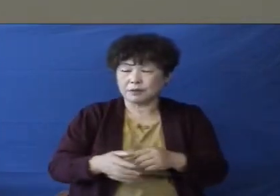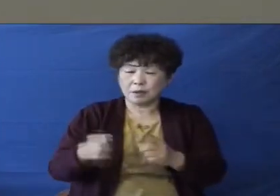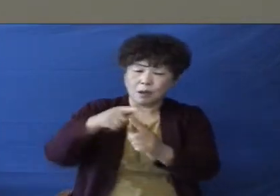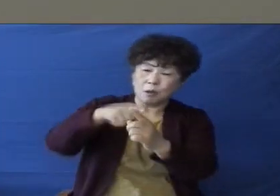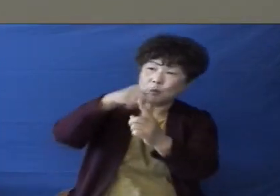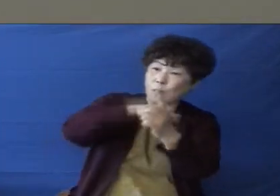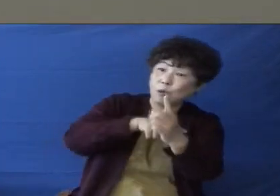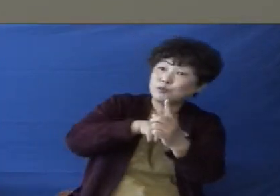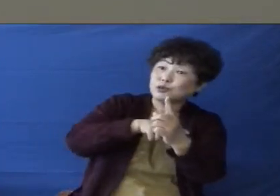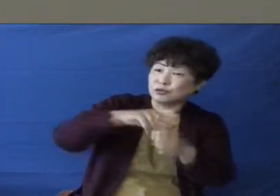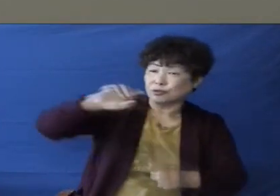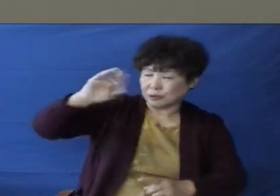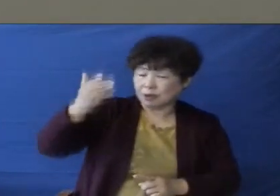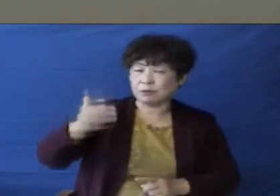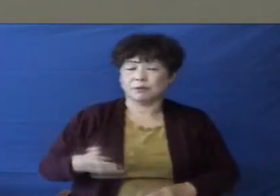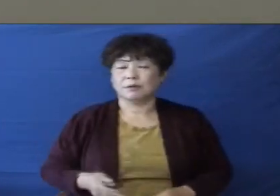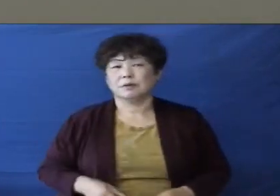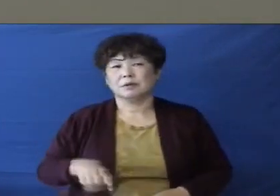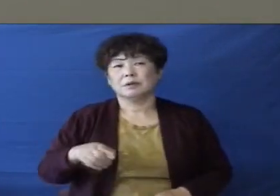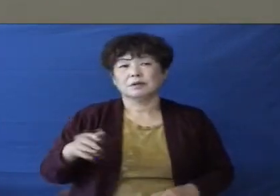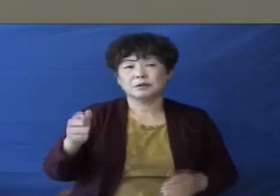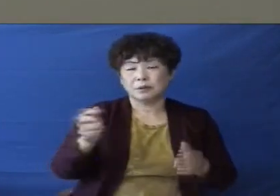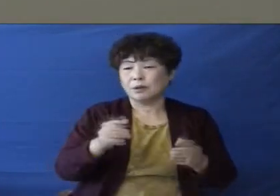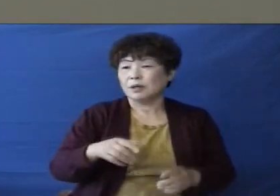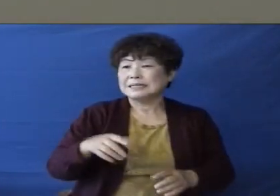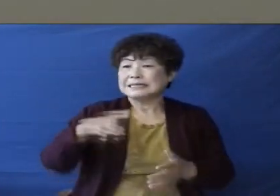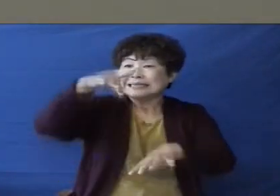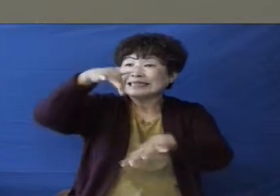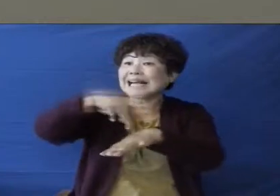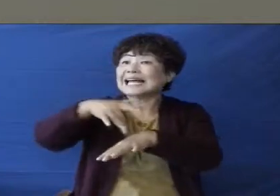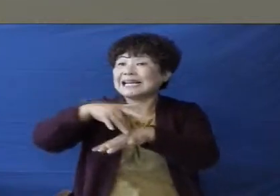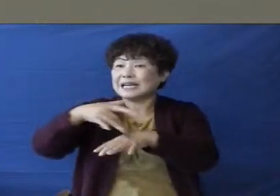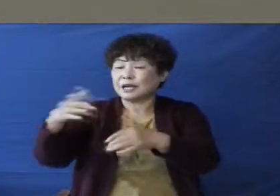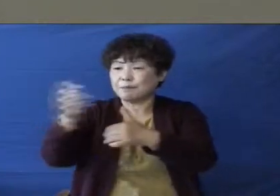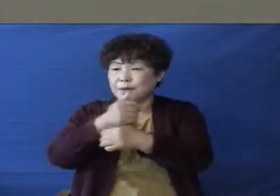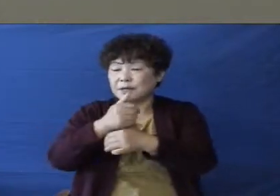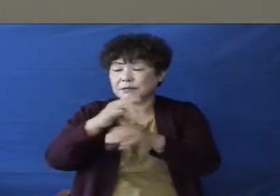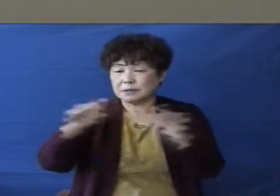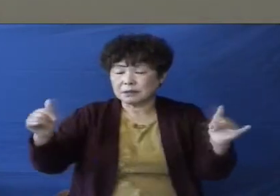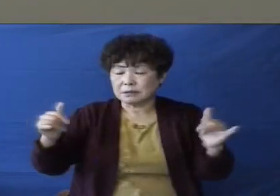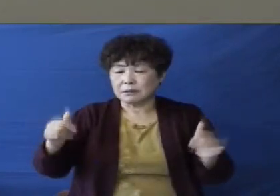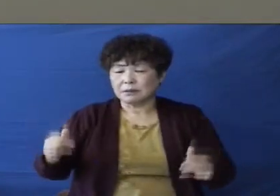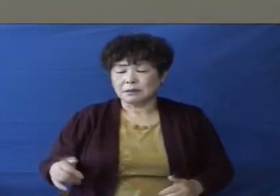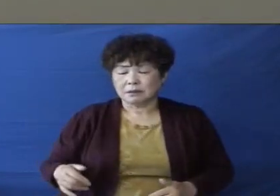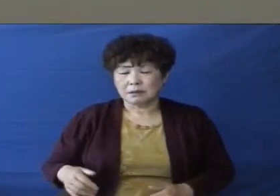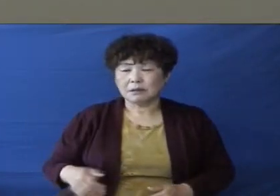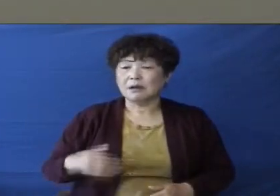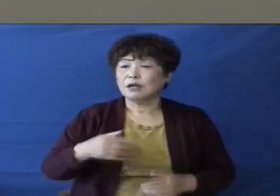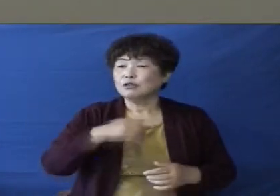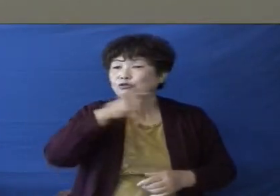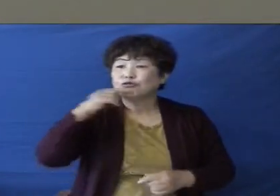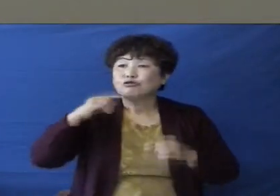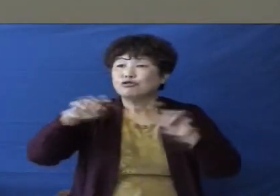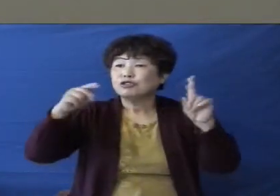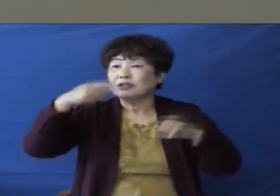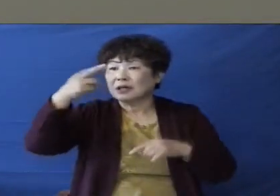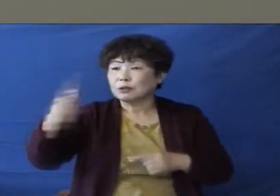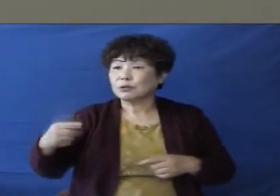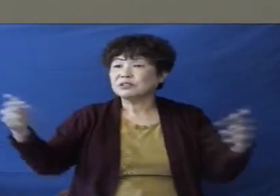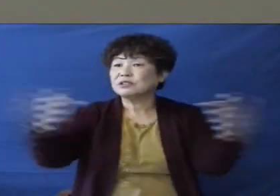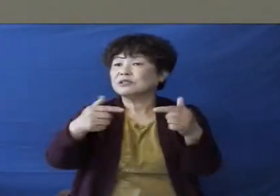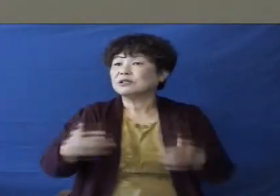예수님께서 뭐라고 하신다면 사단에게 매인 자를 안식일 날 풀어주는게 앞 덩치 않냐 이렇게 주님께서 말씀을